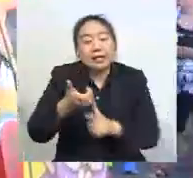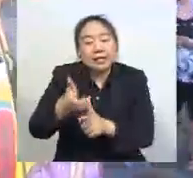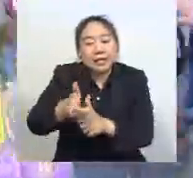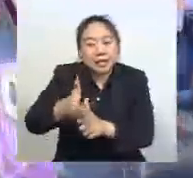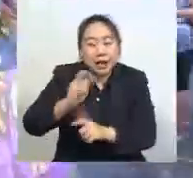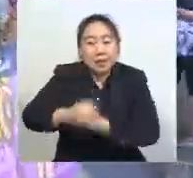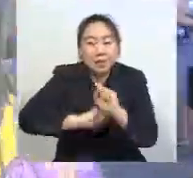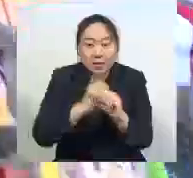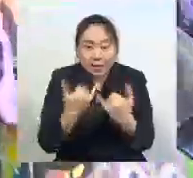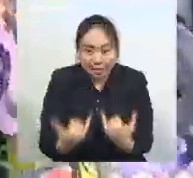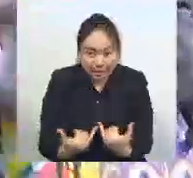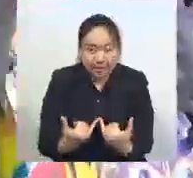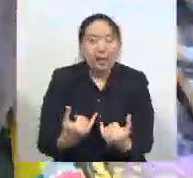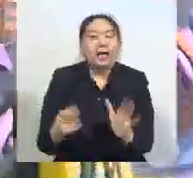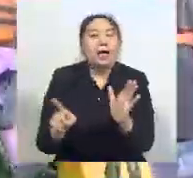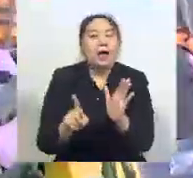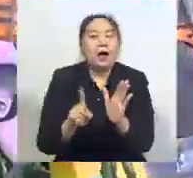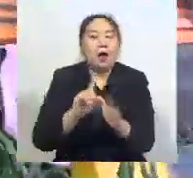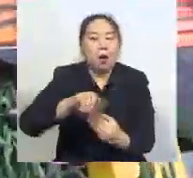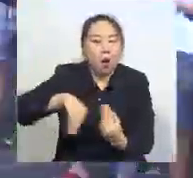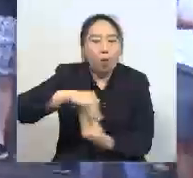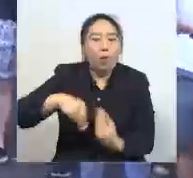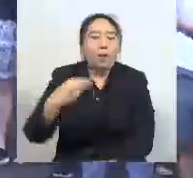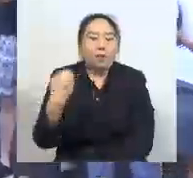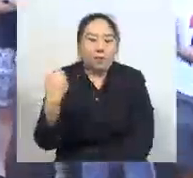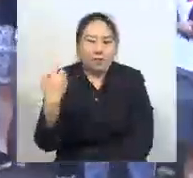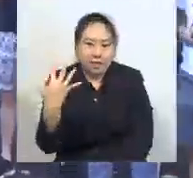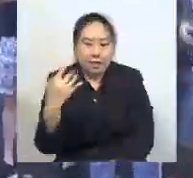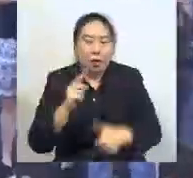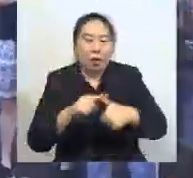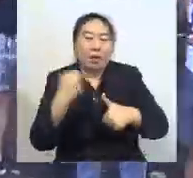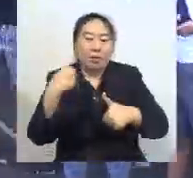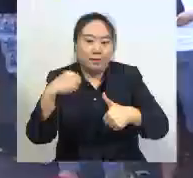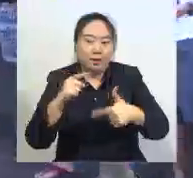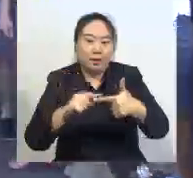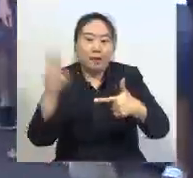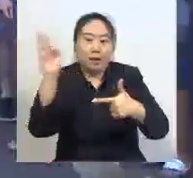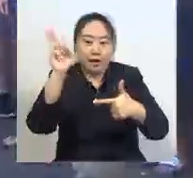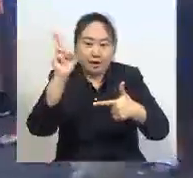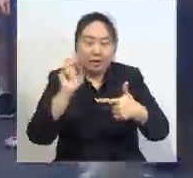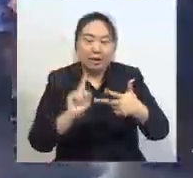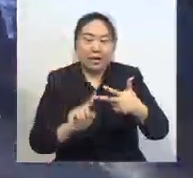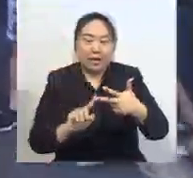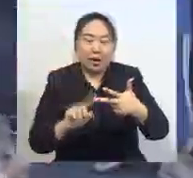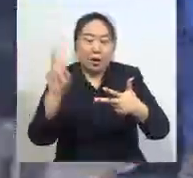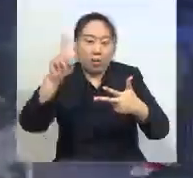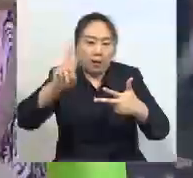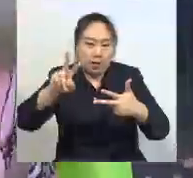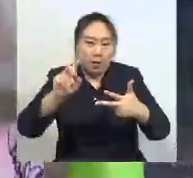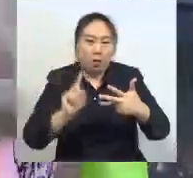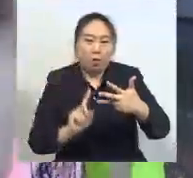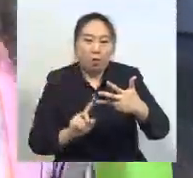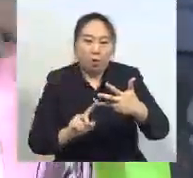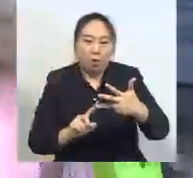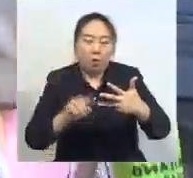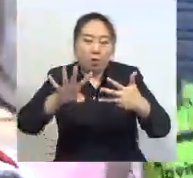ให้มีการเลี้ยงจำนวน4รอบก็คือในเวลา10นาฬิกาเวลา12นาฬิกาเวลา14นาฬิกาและเว